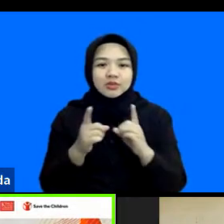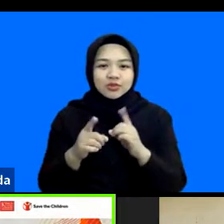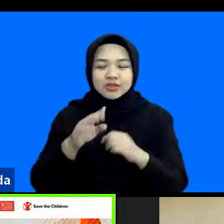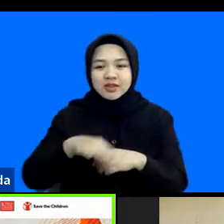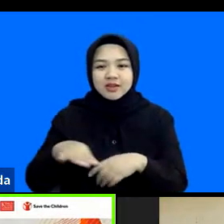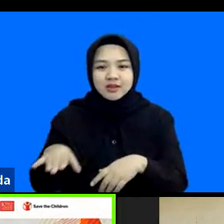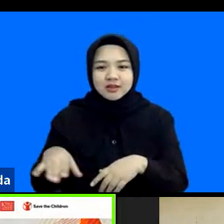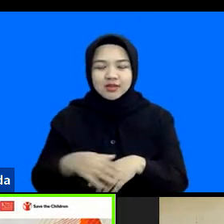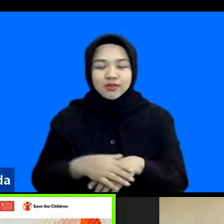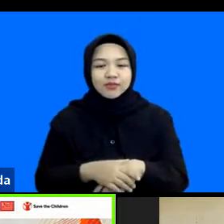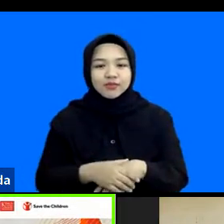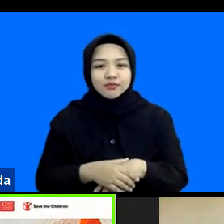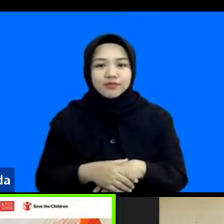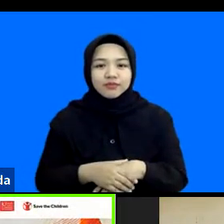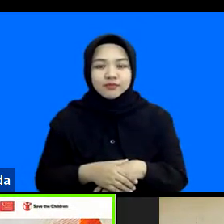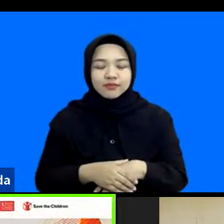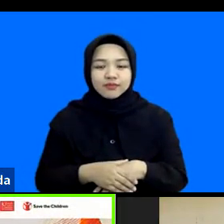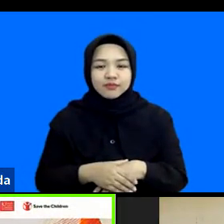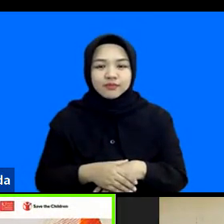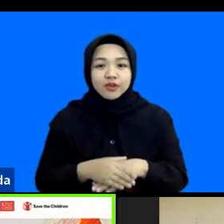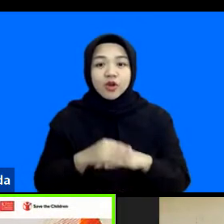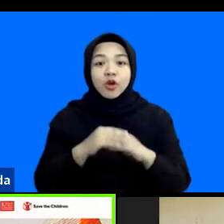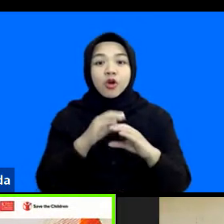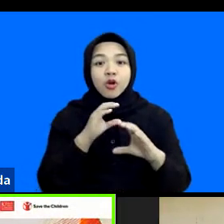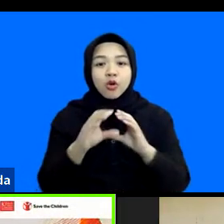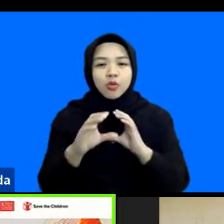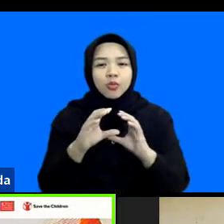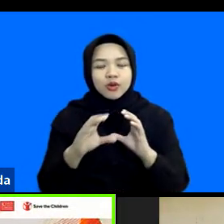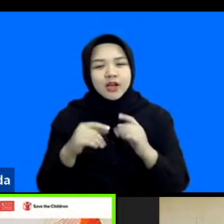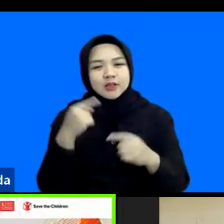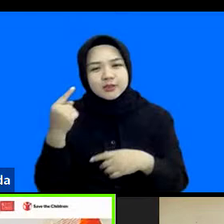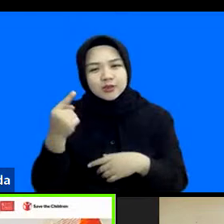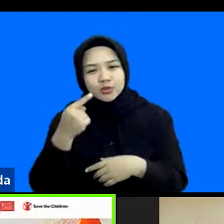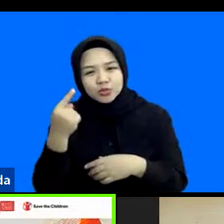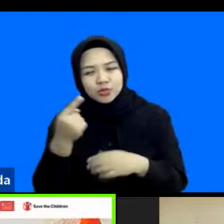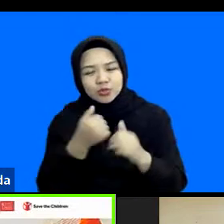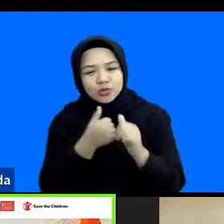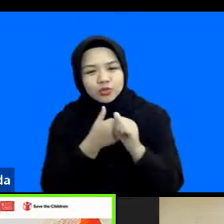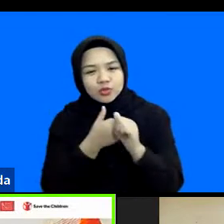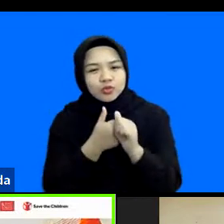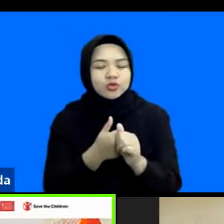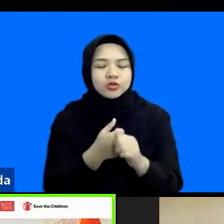Jadi komunikasi anak itu begitu intens untuk menelurkan jenis seni apa yang